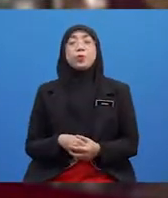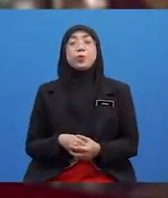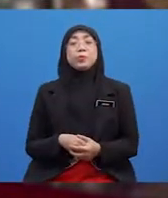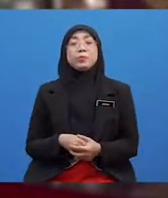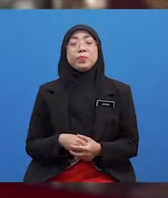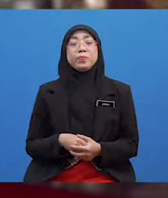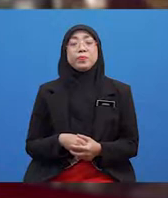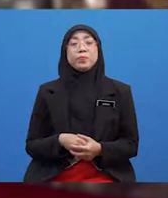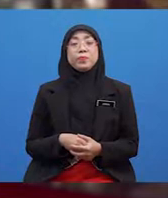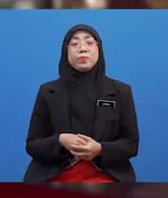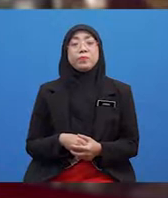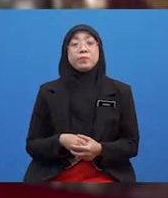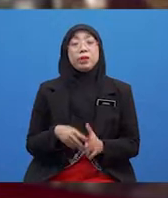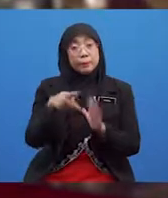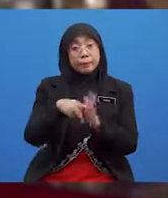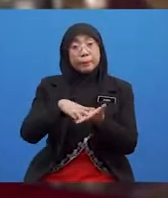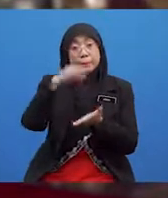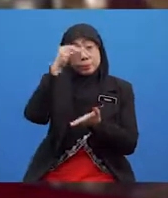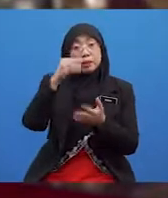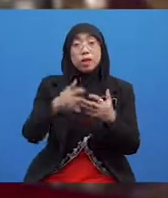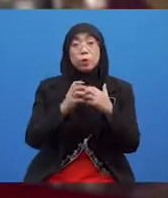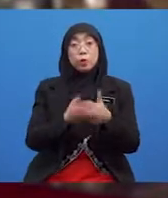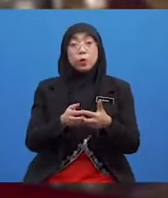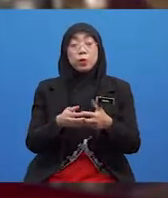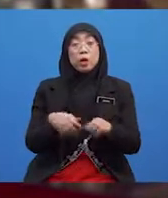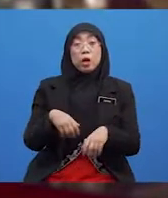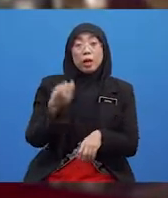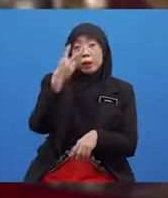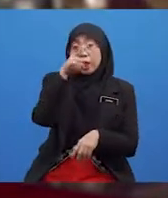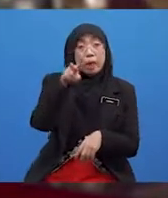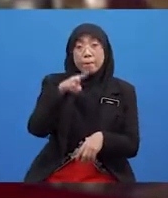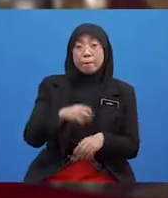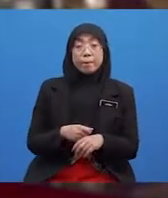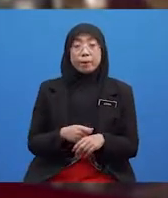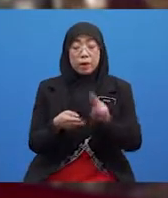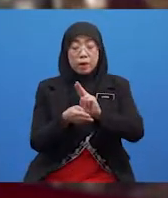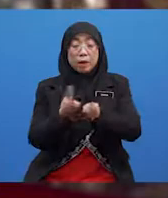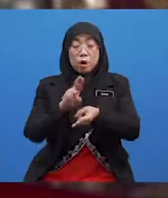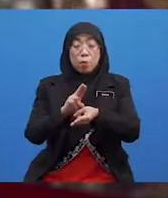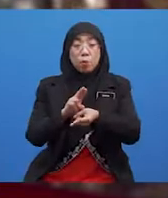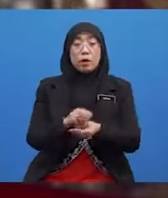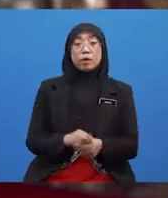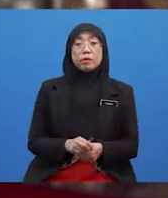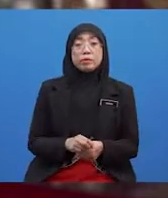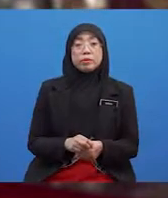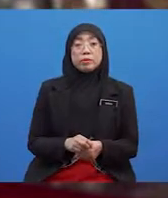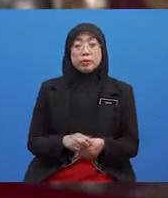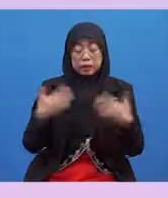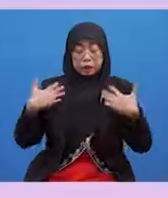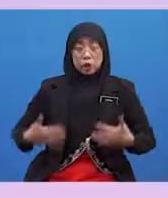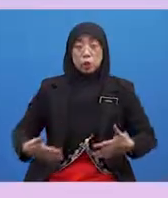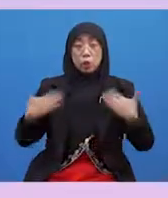Pembelajaran motor juga bakal menyediakan satu perubahan yang sangat jelas yang disebabkan oleh kematangan tubuh.